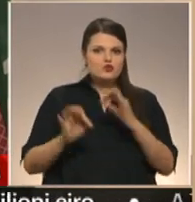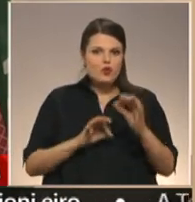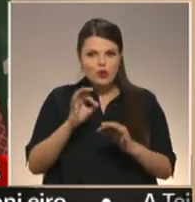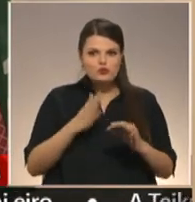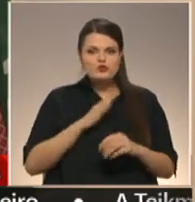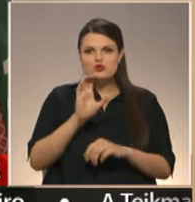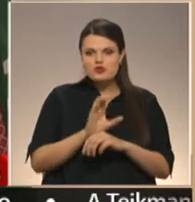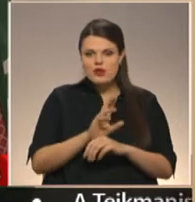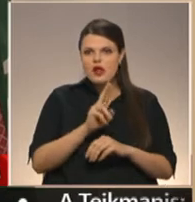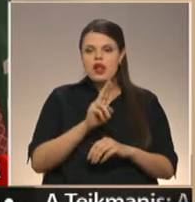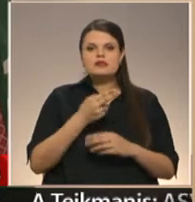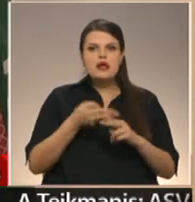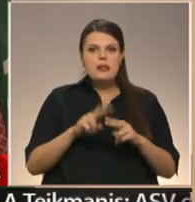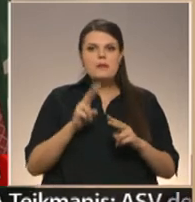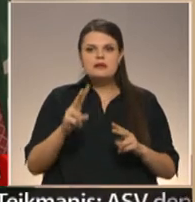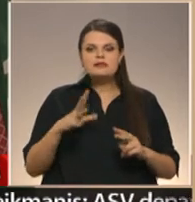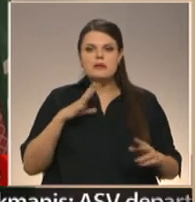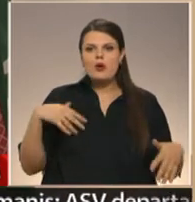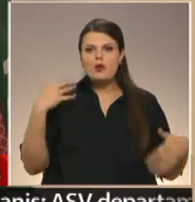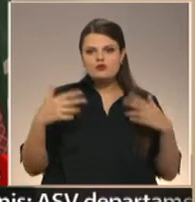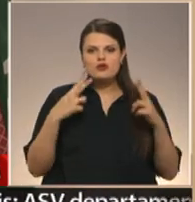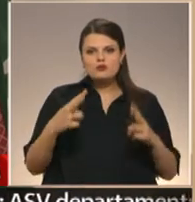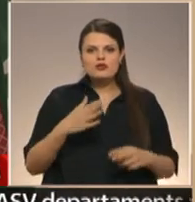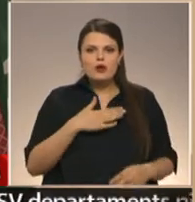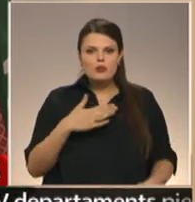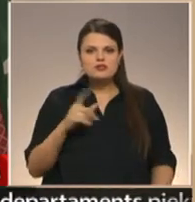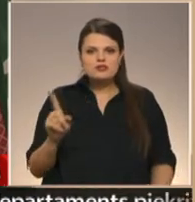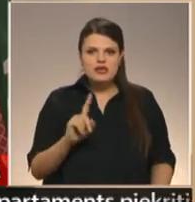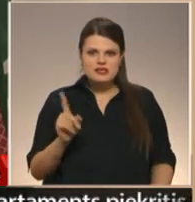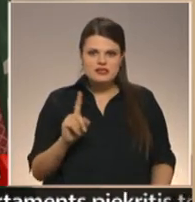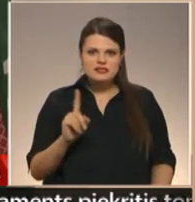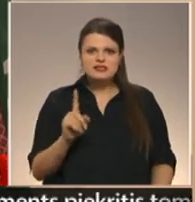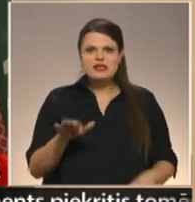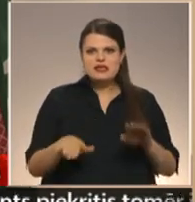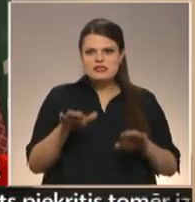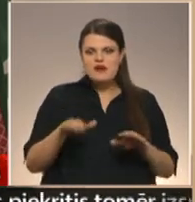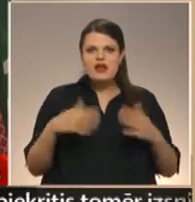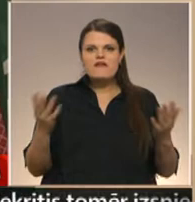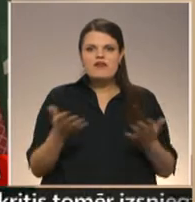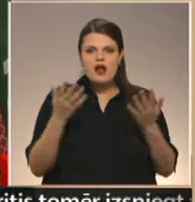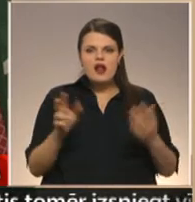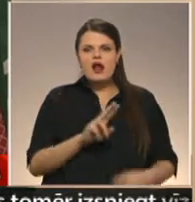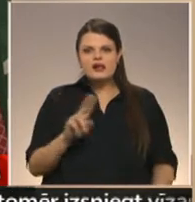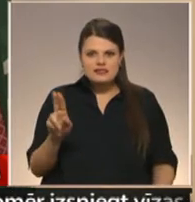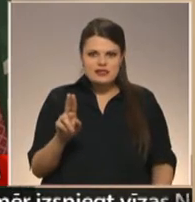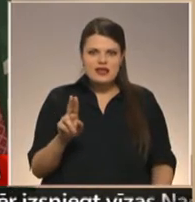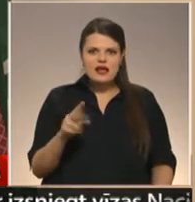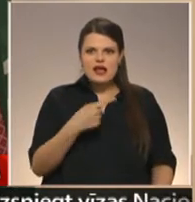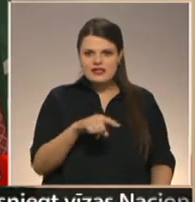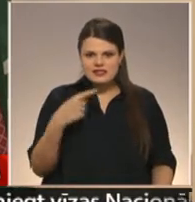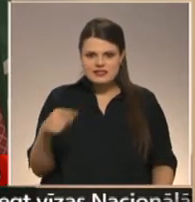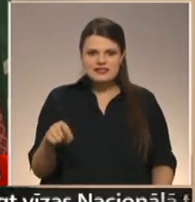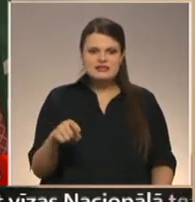satelīts, jo bija bažas, ka tā kā mūsēs ir svarziņā vieglāks nekā